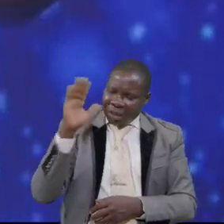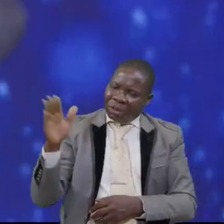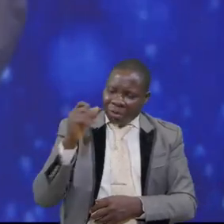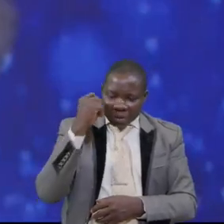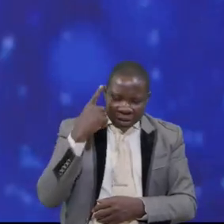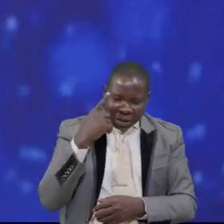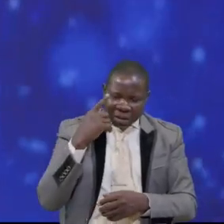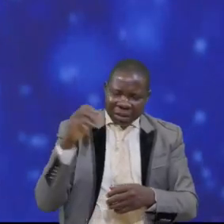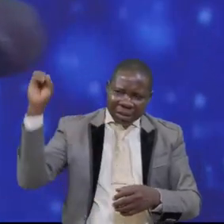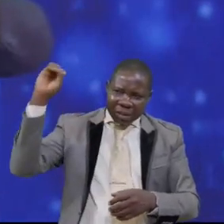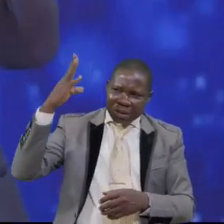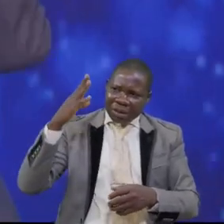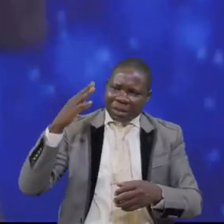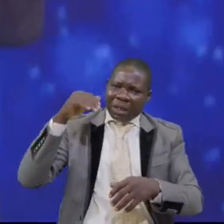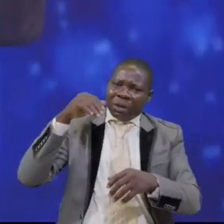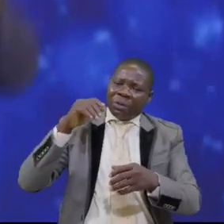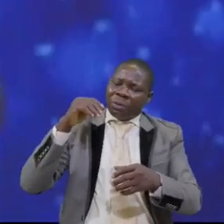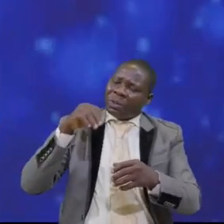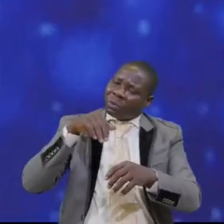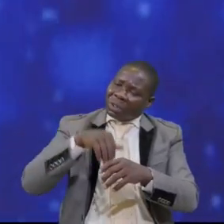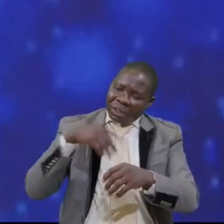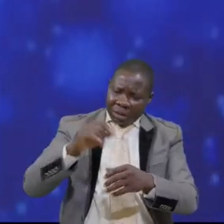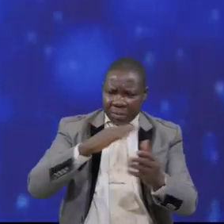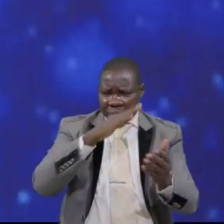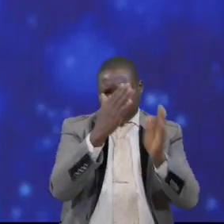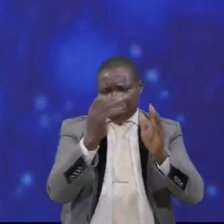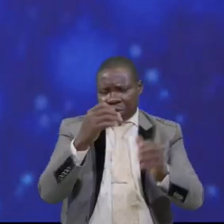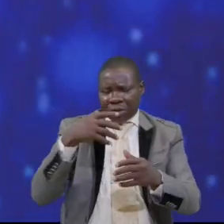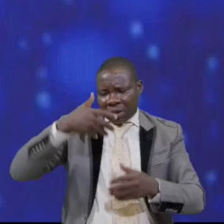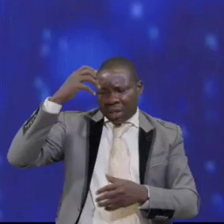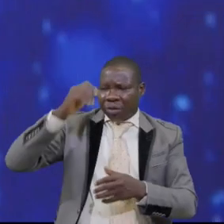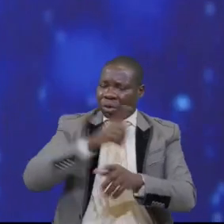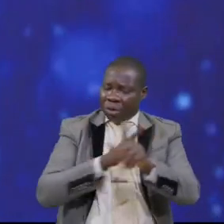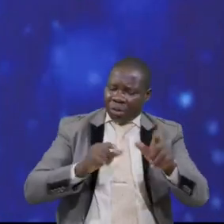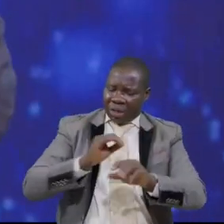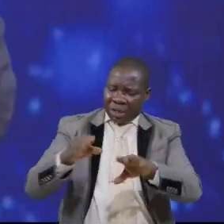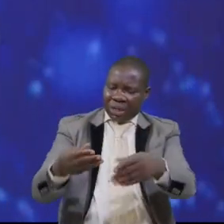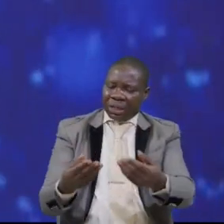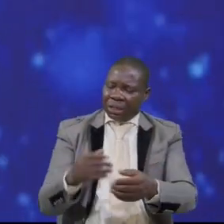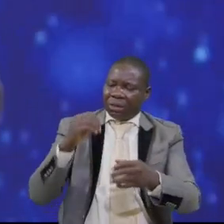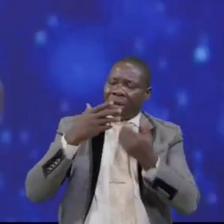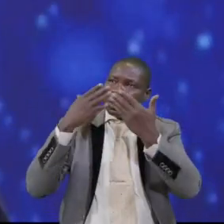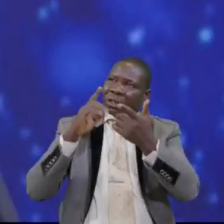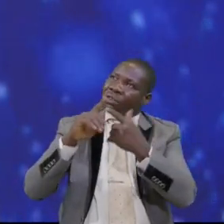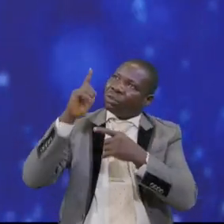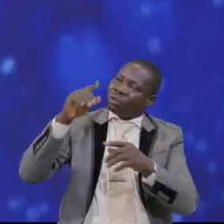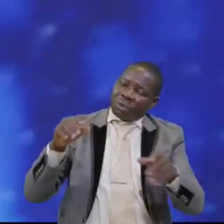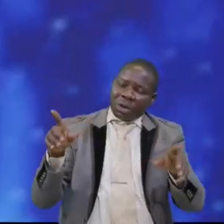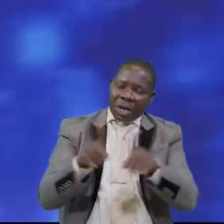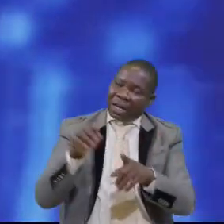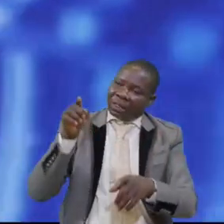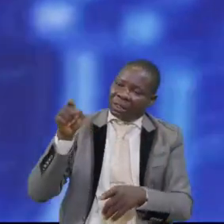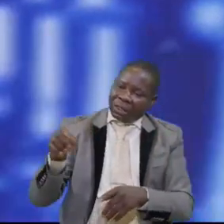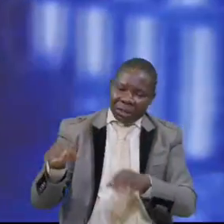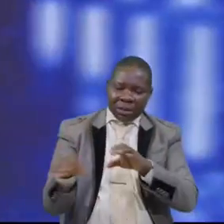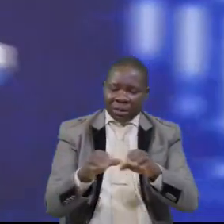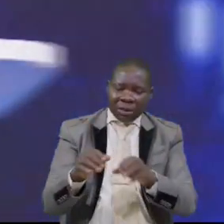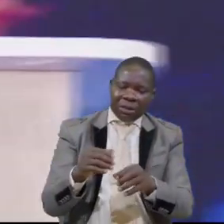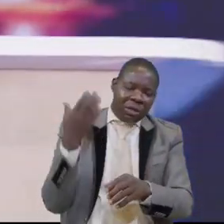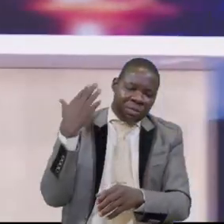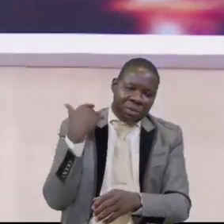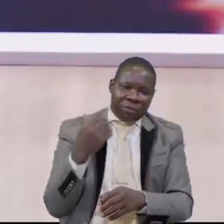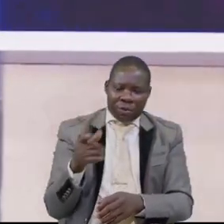En dépit des lions, Seigneur, je te loue, comme il le faisait auparavant. Et vous connaissez